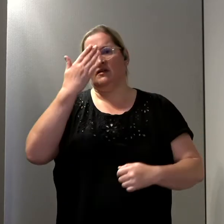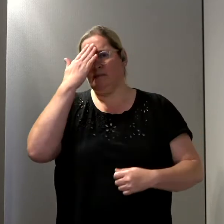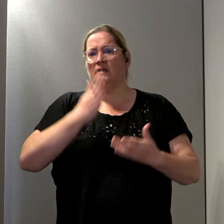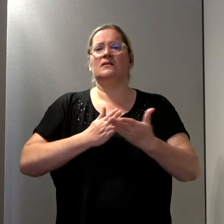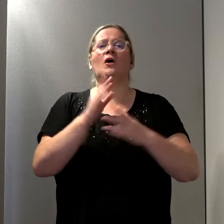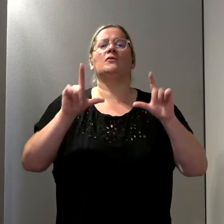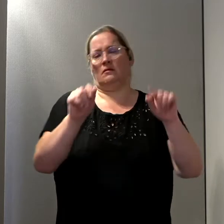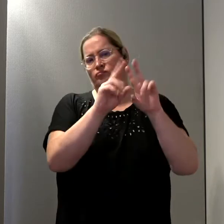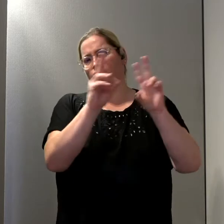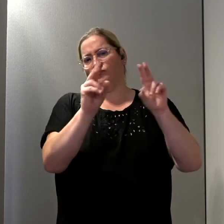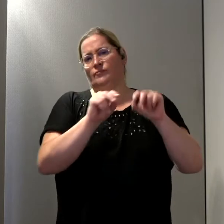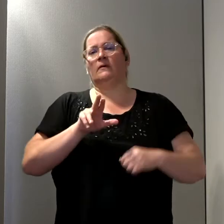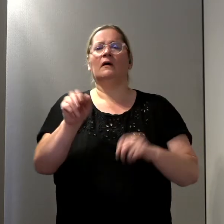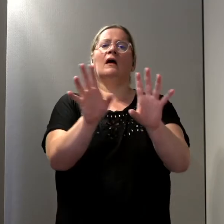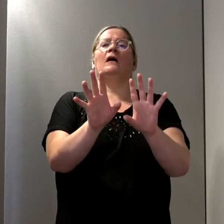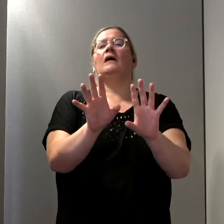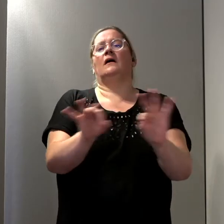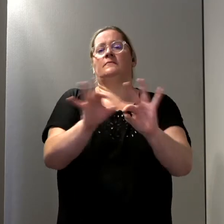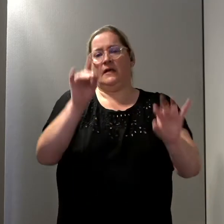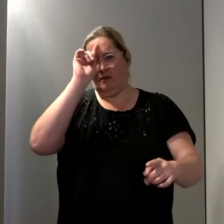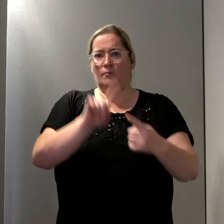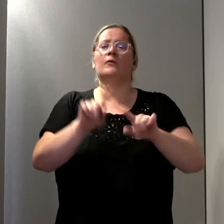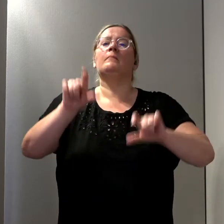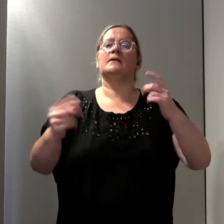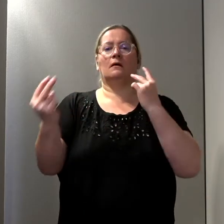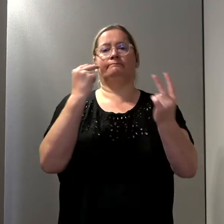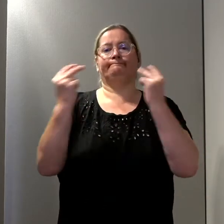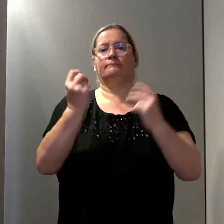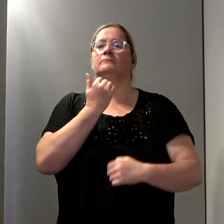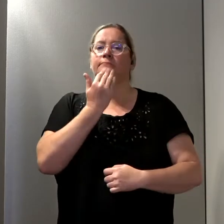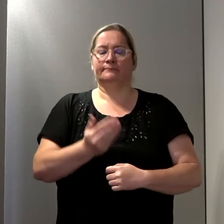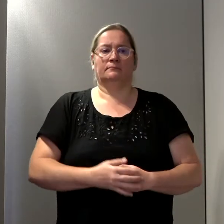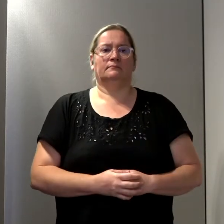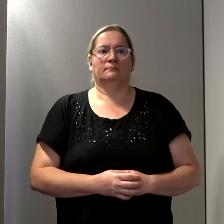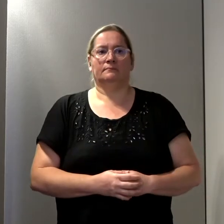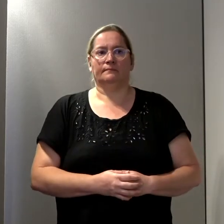de sens, je vais les décrire pour ceux qui ne voient pas.